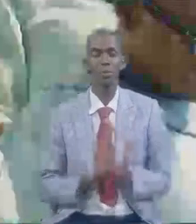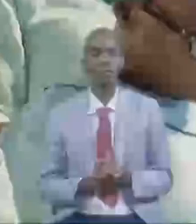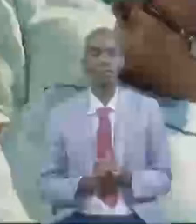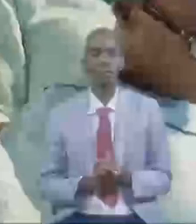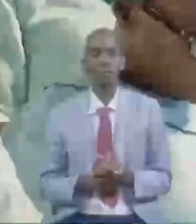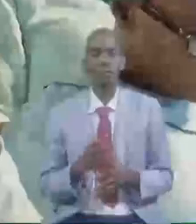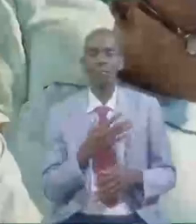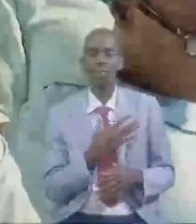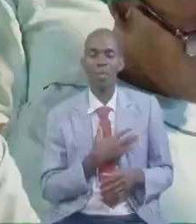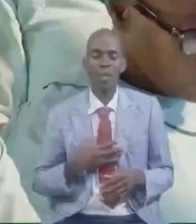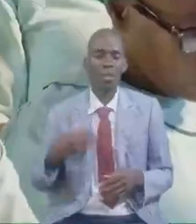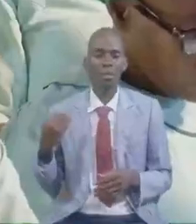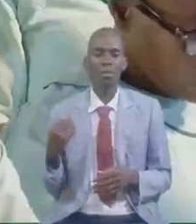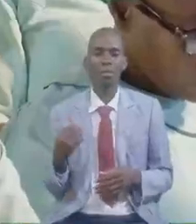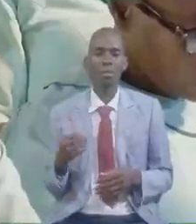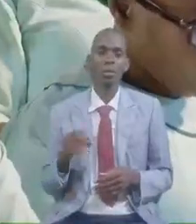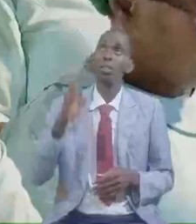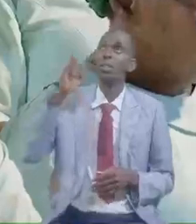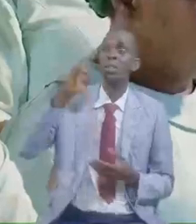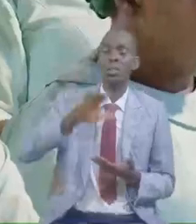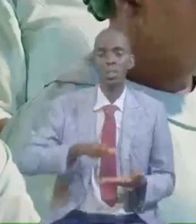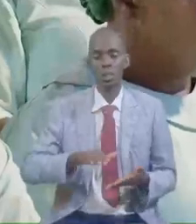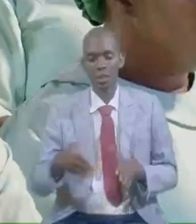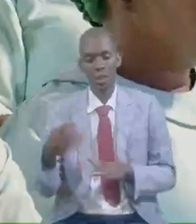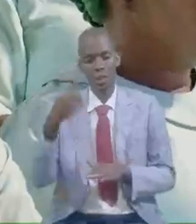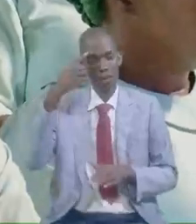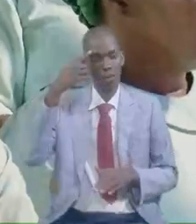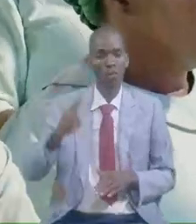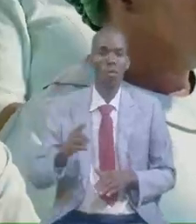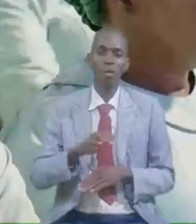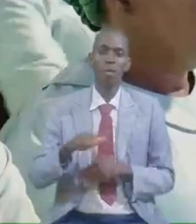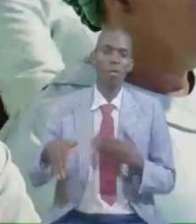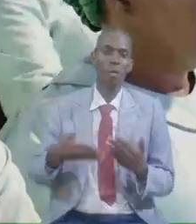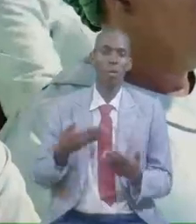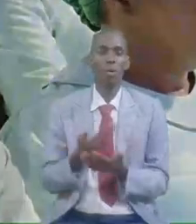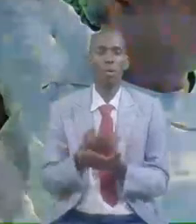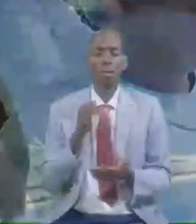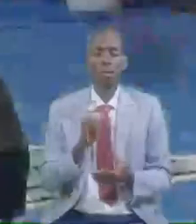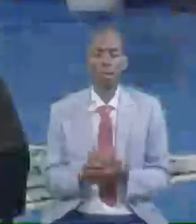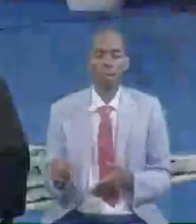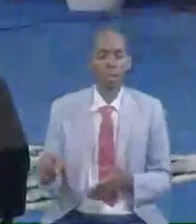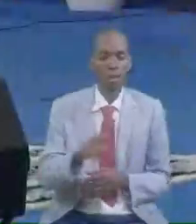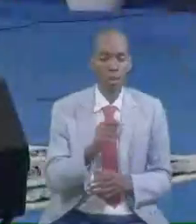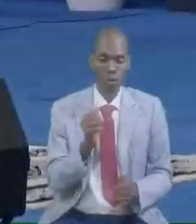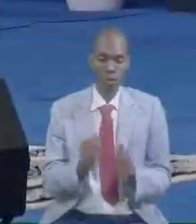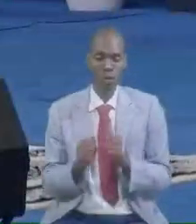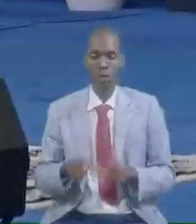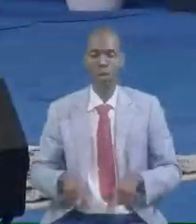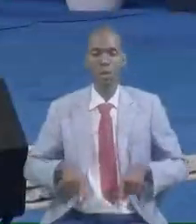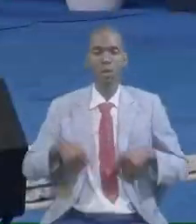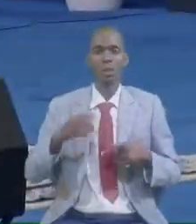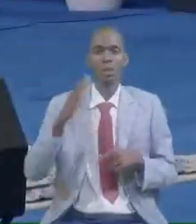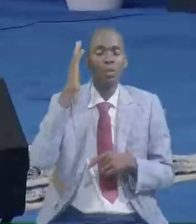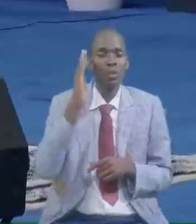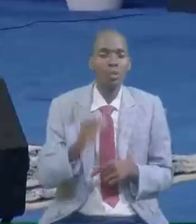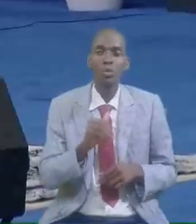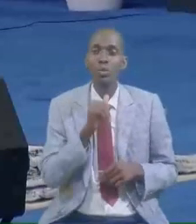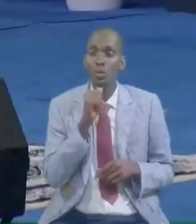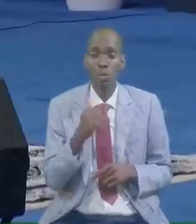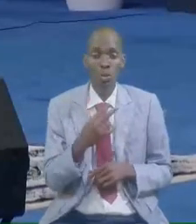et qu'il est mort pour tous, afin que ceux qui vivent ne vivent plus